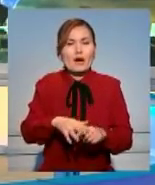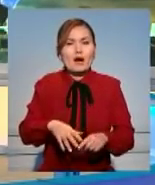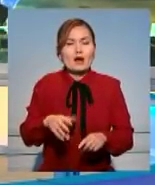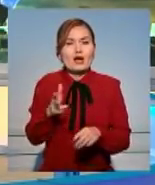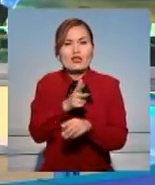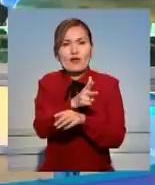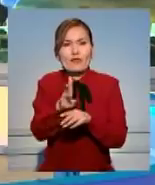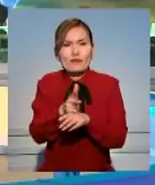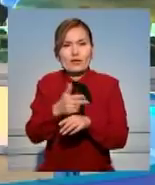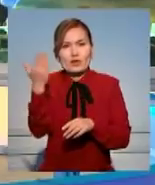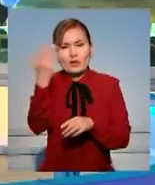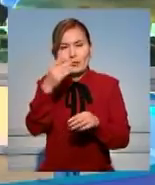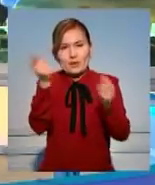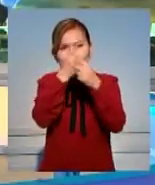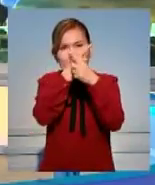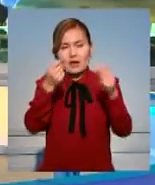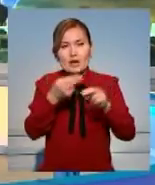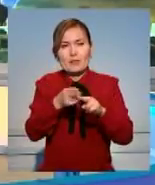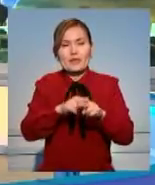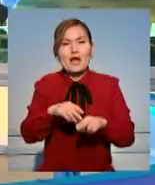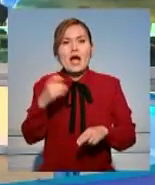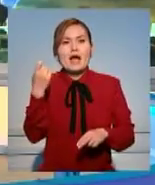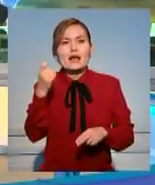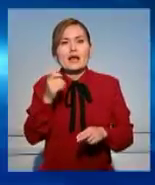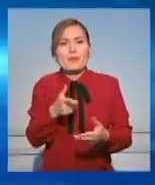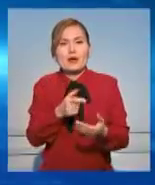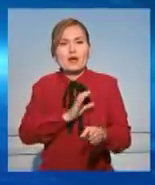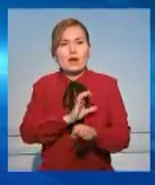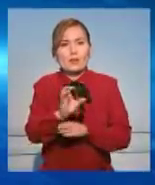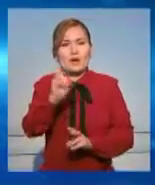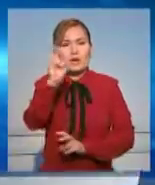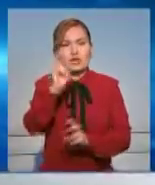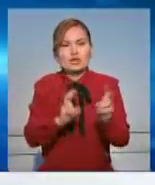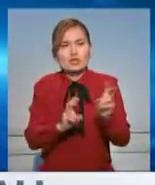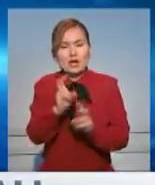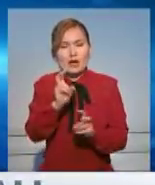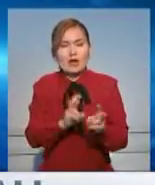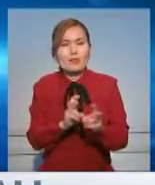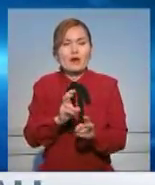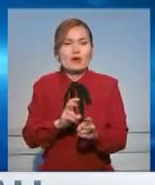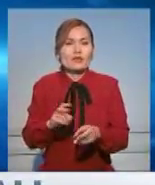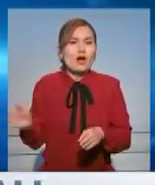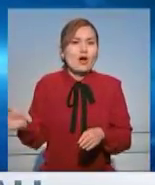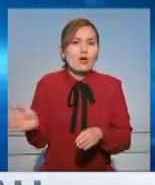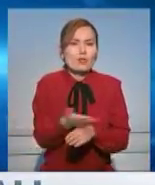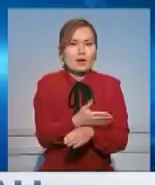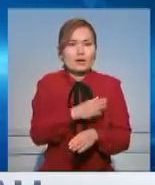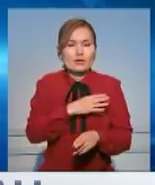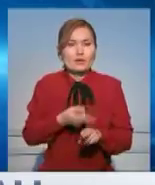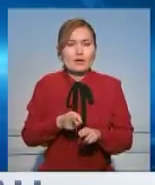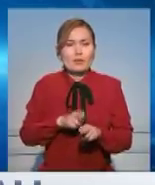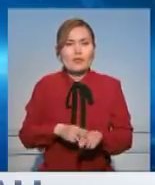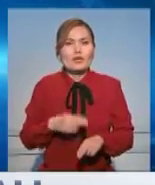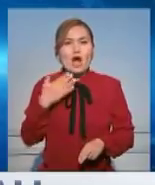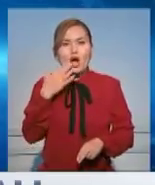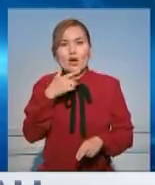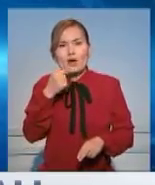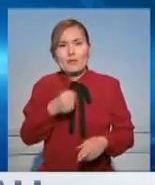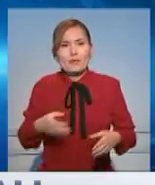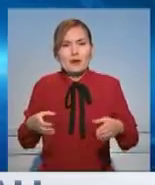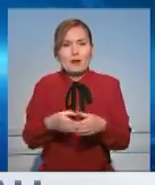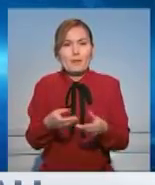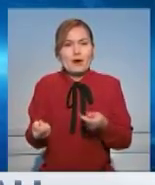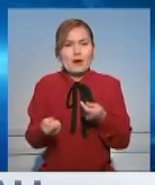жарияттады. Зымыран ресми Дамаске тиесілі химиялық қару шығаратын зауытты жою үшін атылды, дейді Парли. Ал Ұлттық фронт